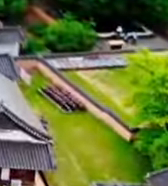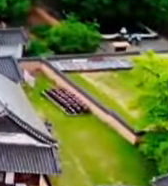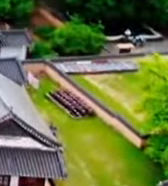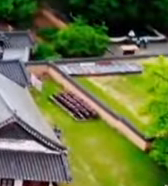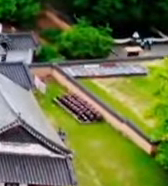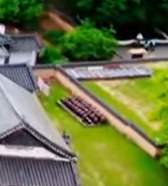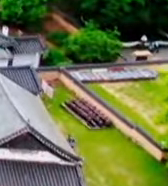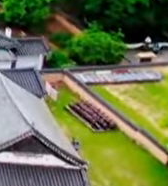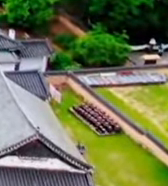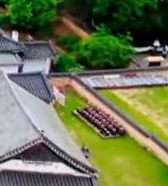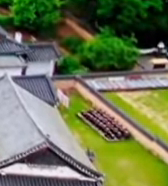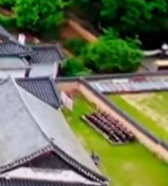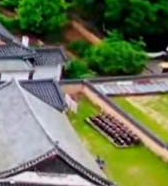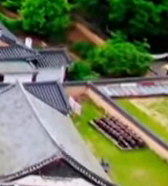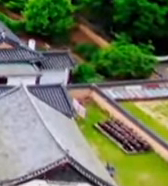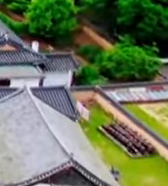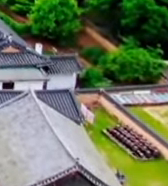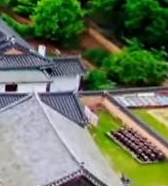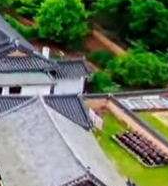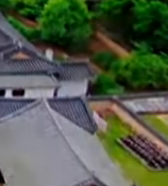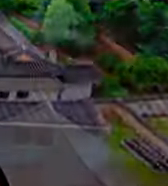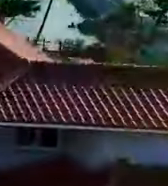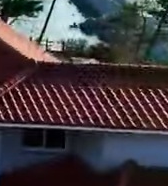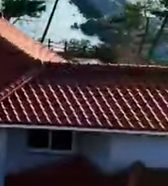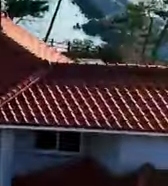경북 14.9%.